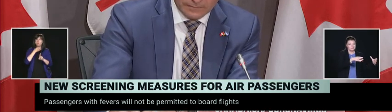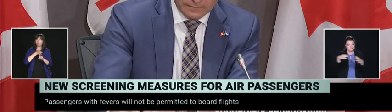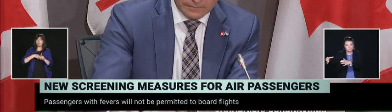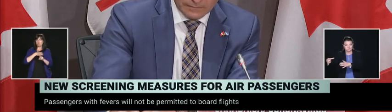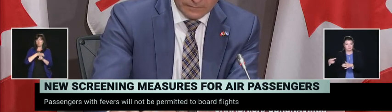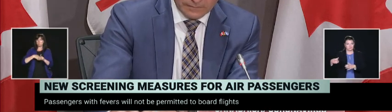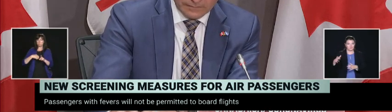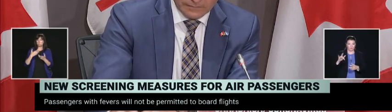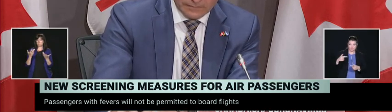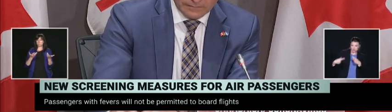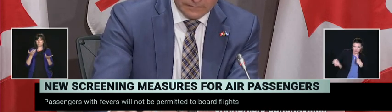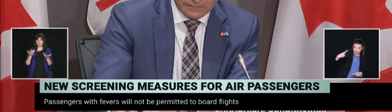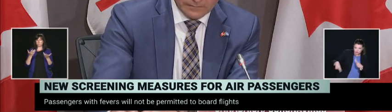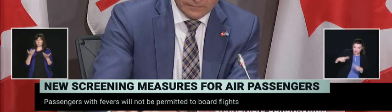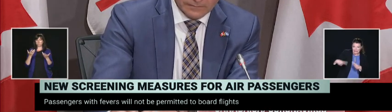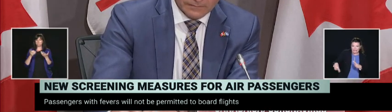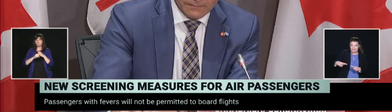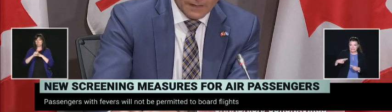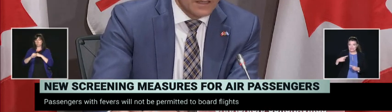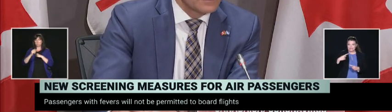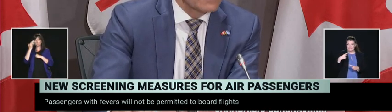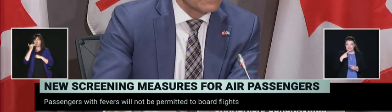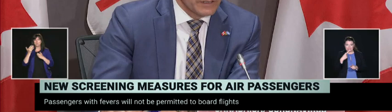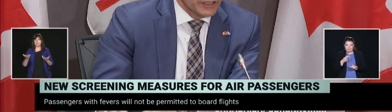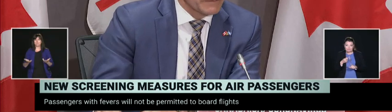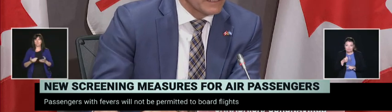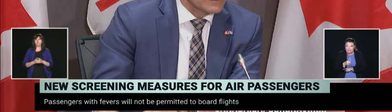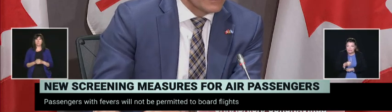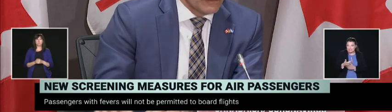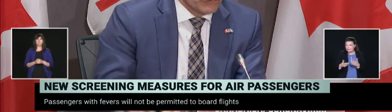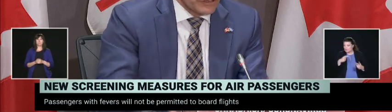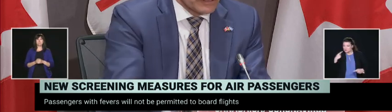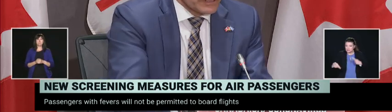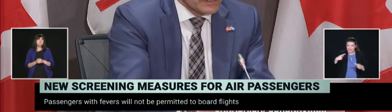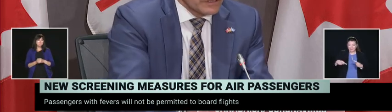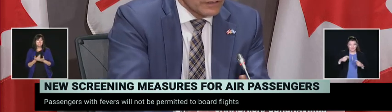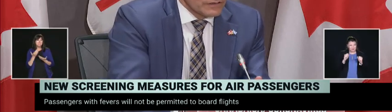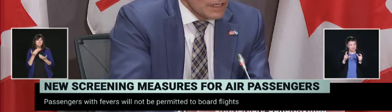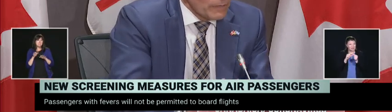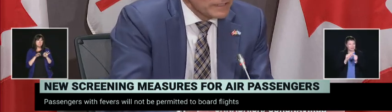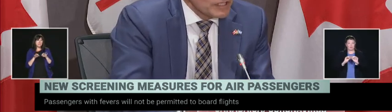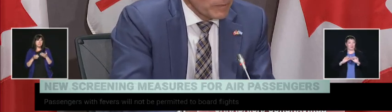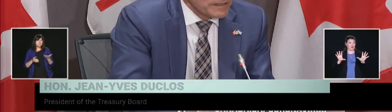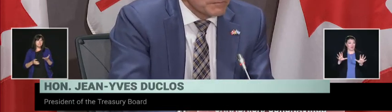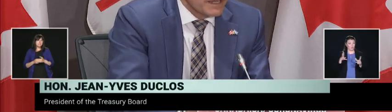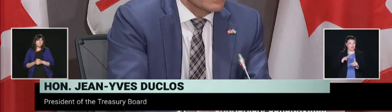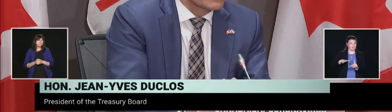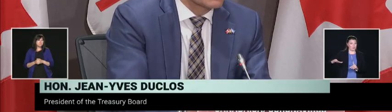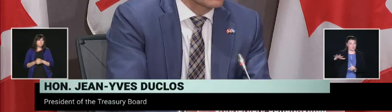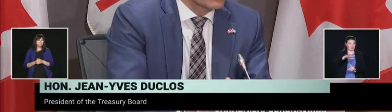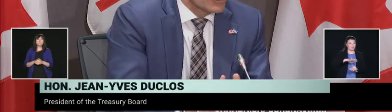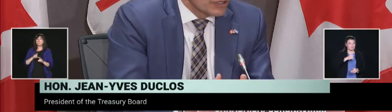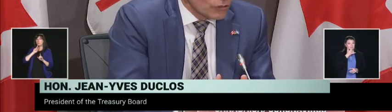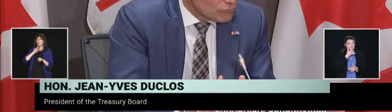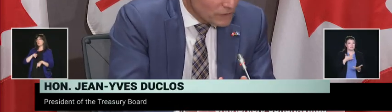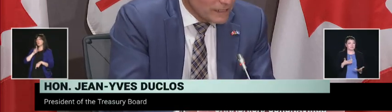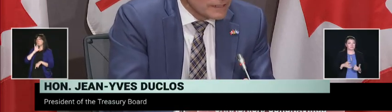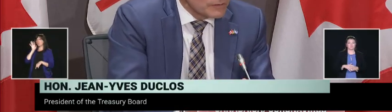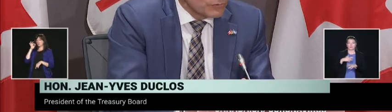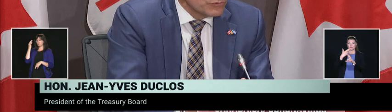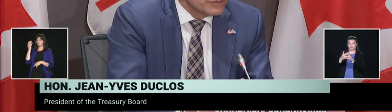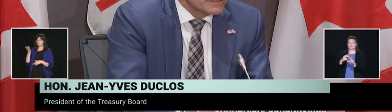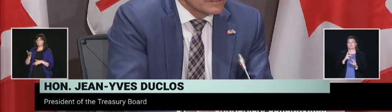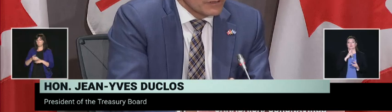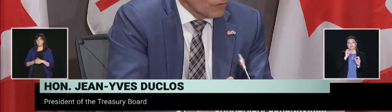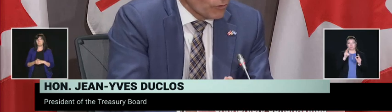CHSLD, cette aide qui vient d'Ottawa? Pouvez-vous m'expliquer? Ben, très bien. Écoutez, c'est le message principal, c'est que dès